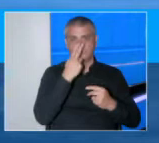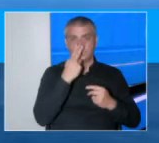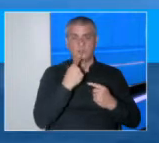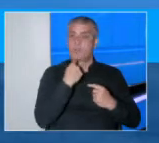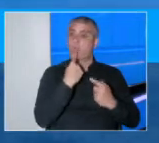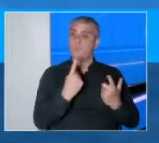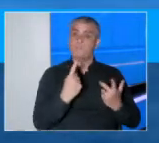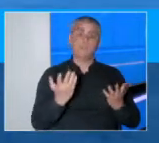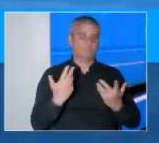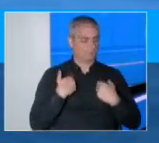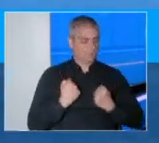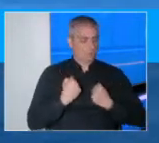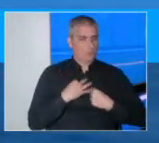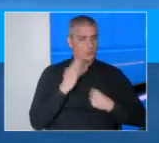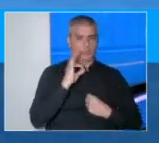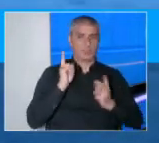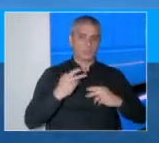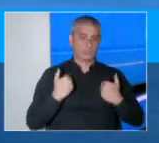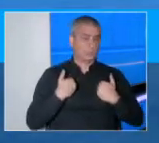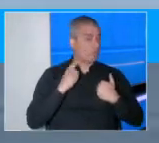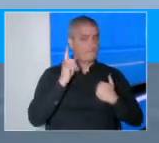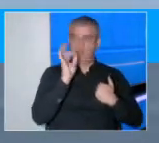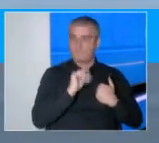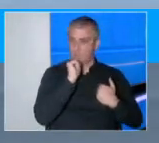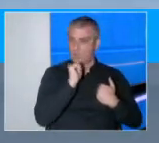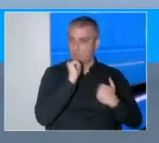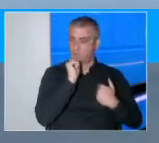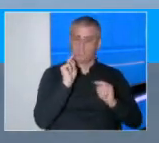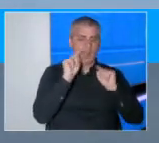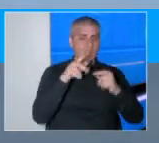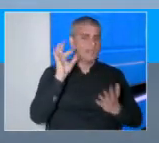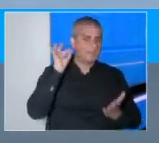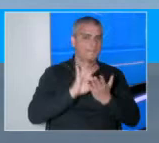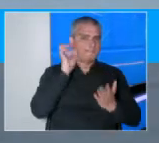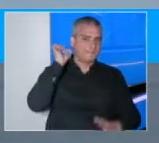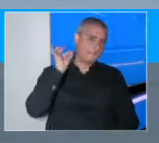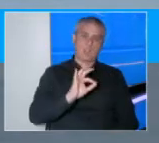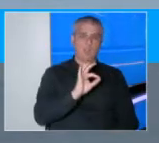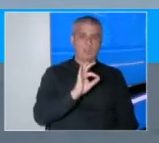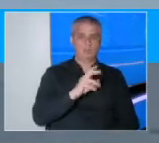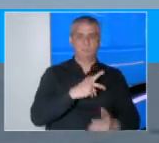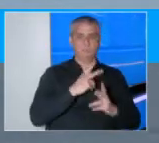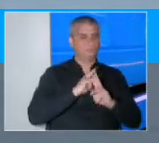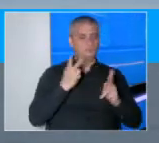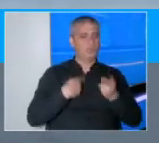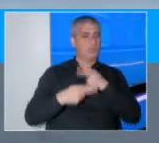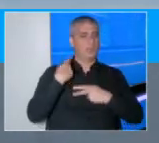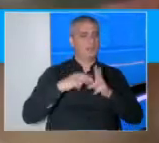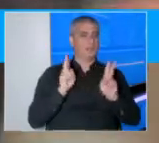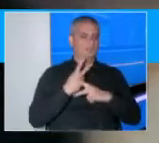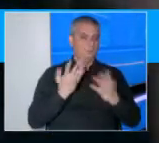ניסיון לומר כוחי במותניי, אבל אף אחד לא רוצה להגיע למכה שהיא מכה אי-רוורסבילית, בלתי